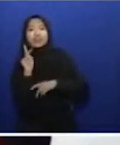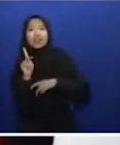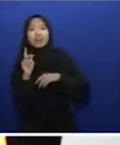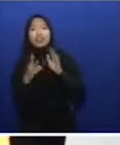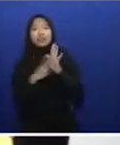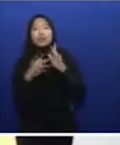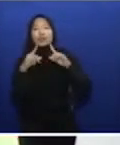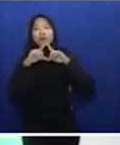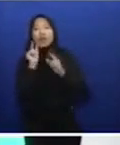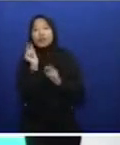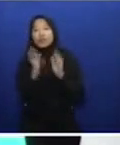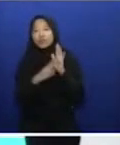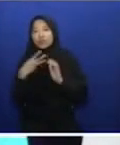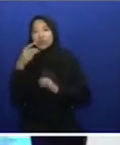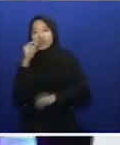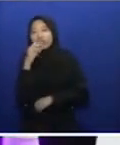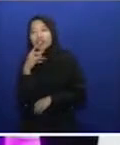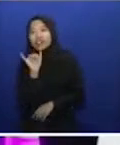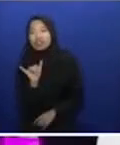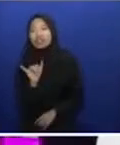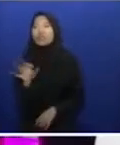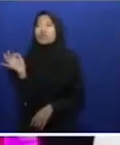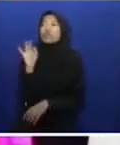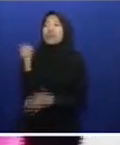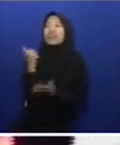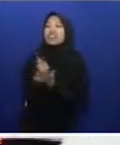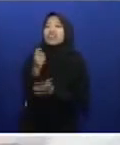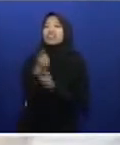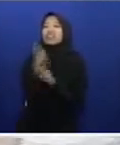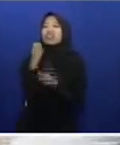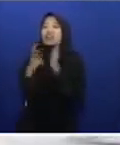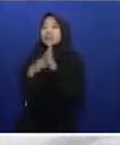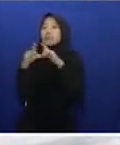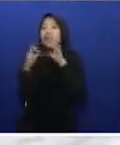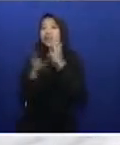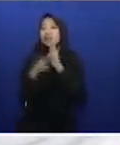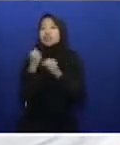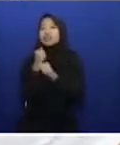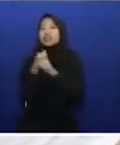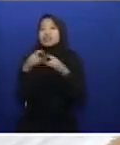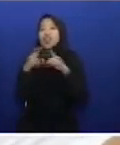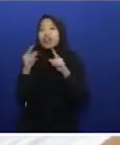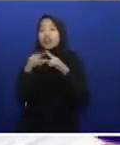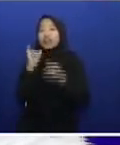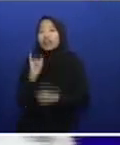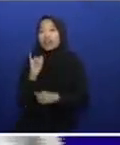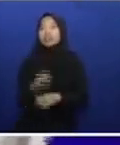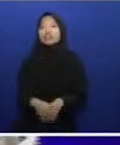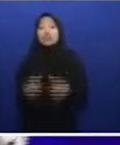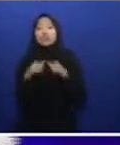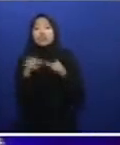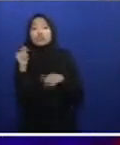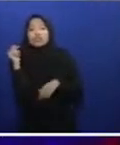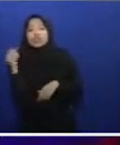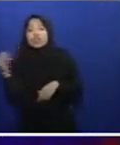Bukan dari Maumere, Pak, dari Manggarai. Oh, Manggarai. Iya. Oh, dari Manggarai. Kesini pakai apa? Pakai kapal.